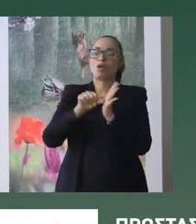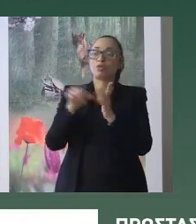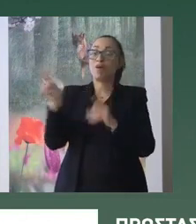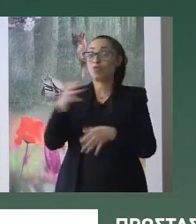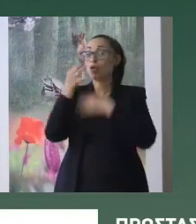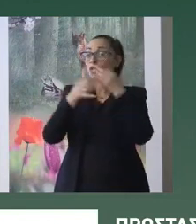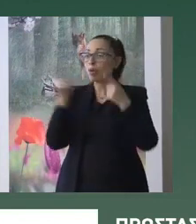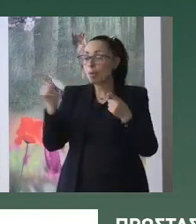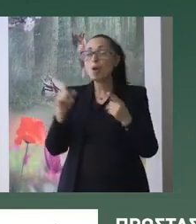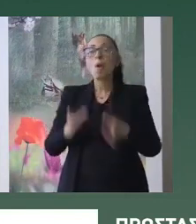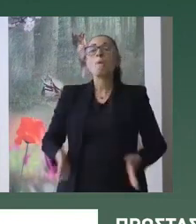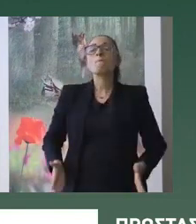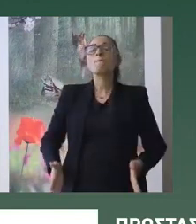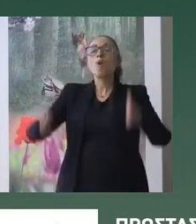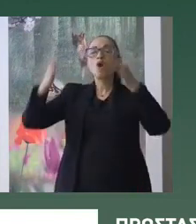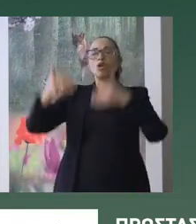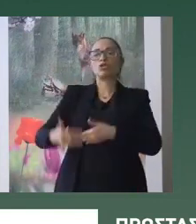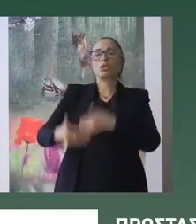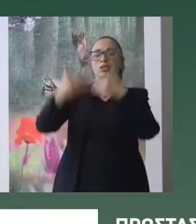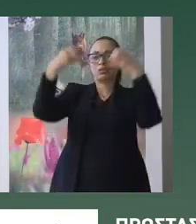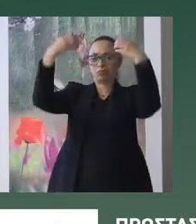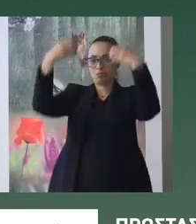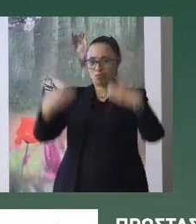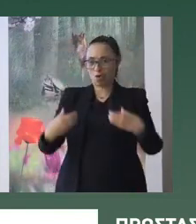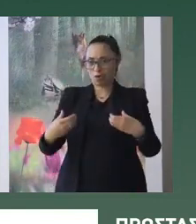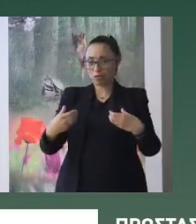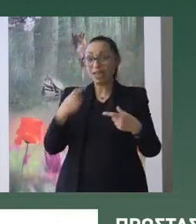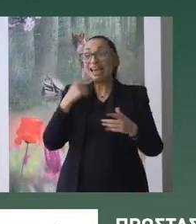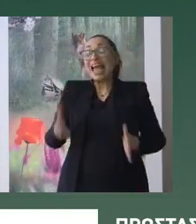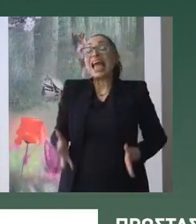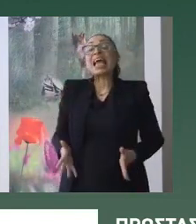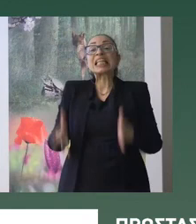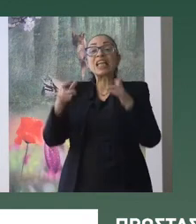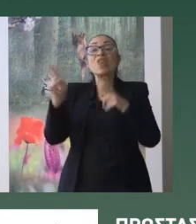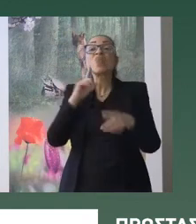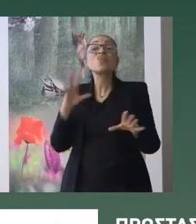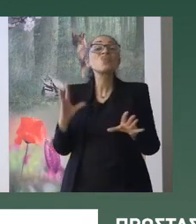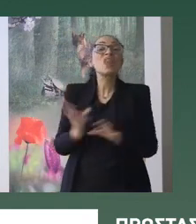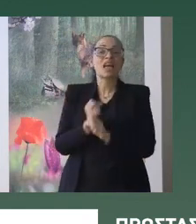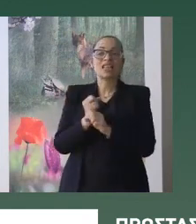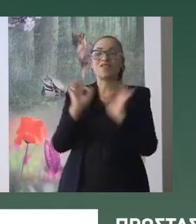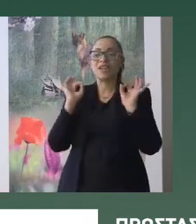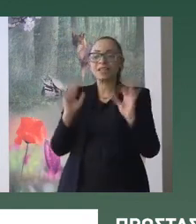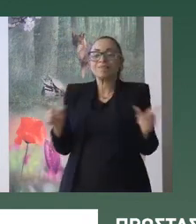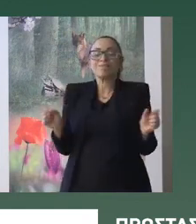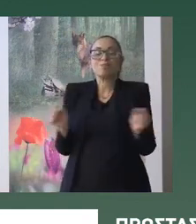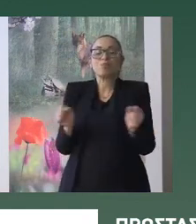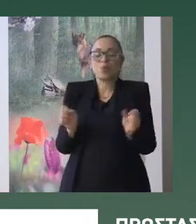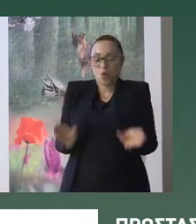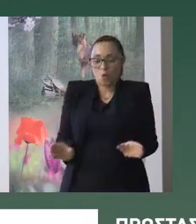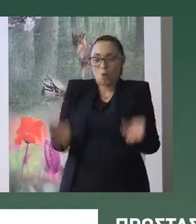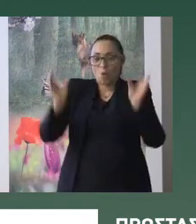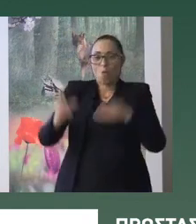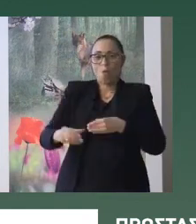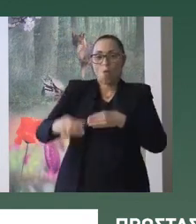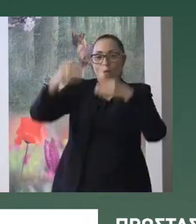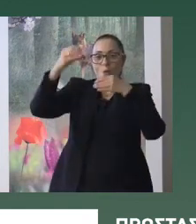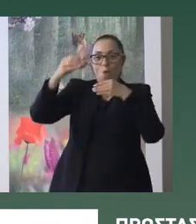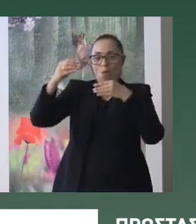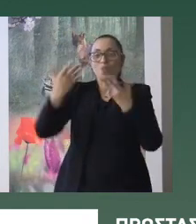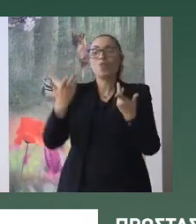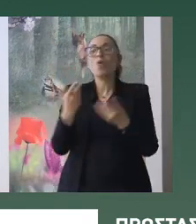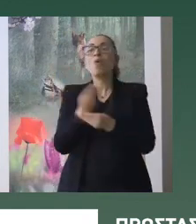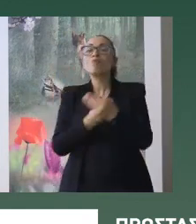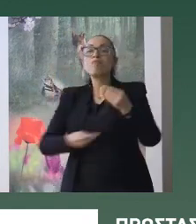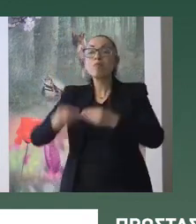είπαμε για τη μόνωση, γιατί τώρα πια τη μόνωση τη βλέπουμε από άλλη πλευρά, ότι τα κτίρια δεν καταφέρνουν να είναι αρκετά ψυχρά. Και γιατί αυτό, γιατί